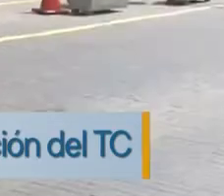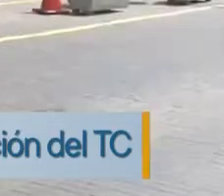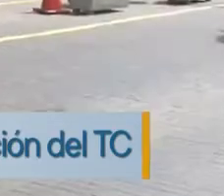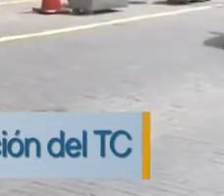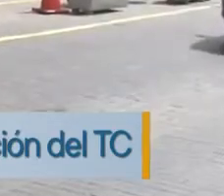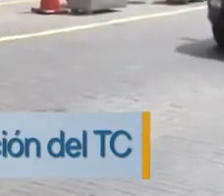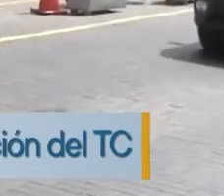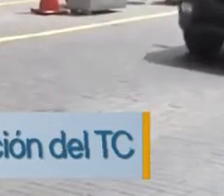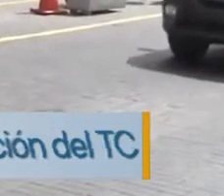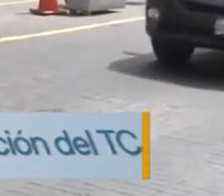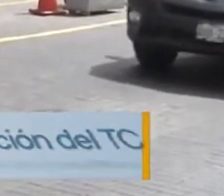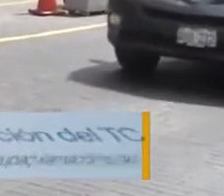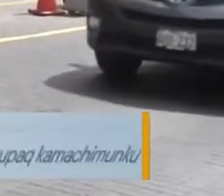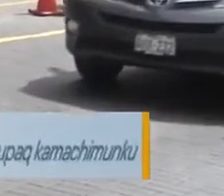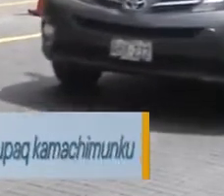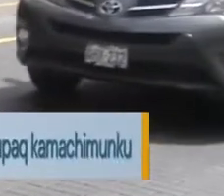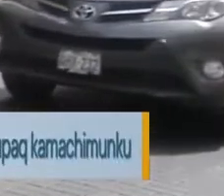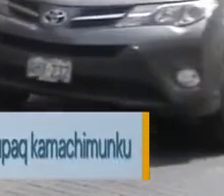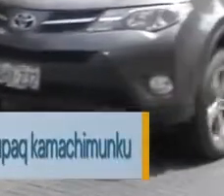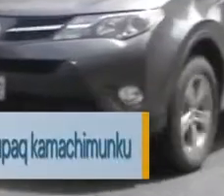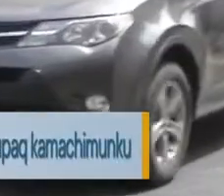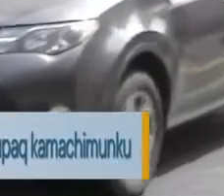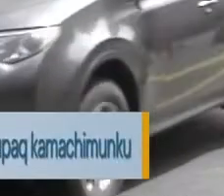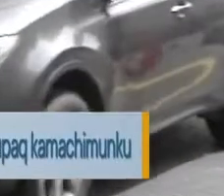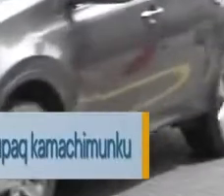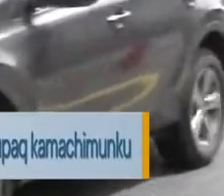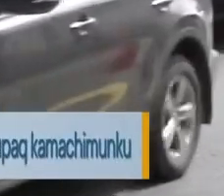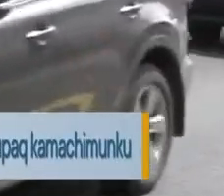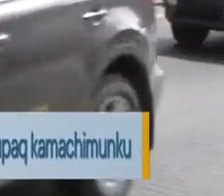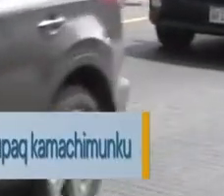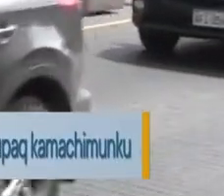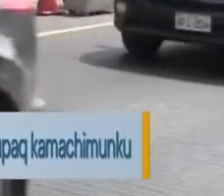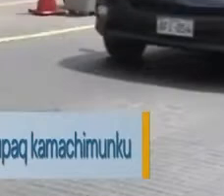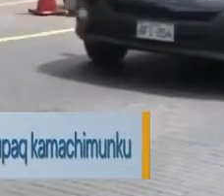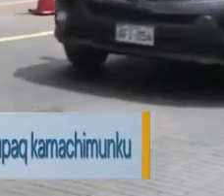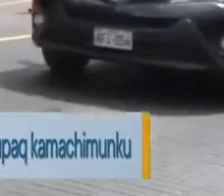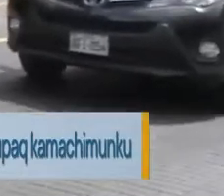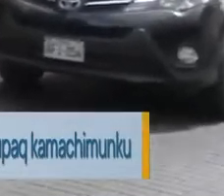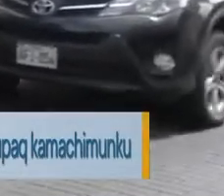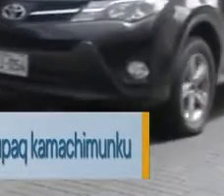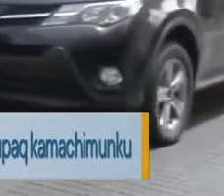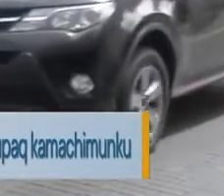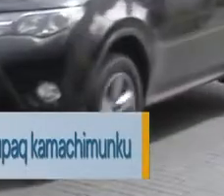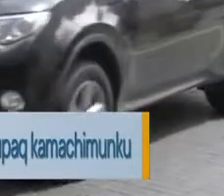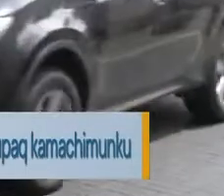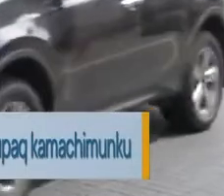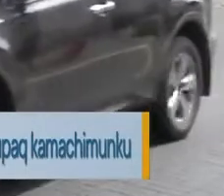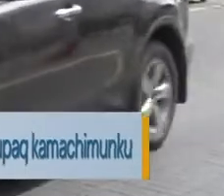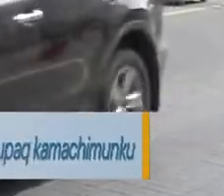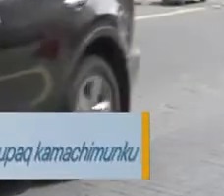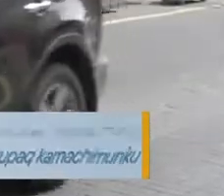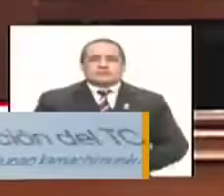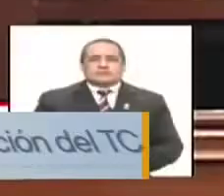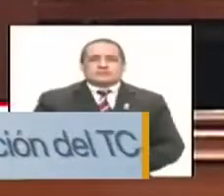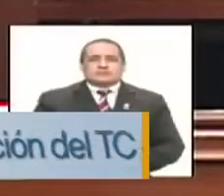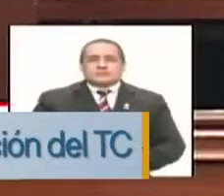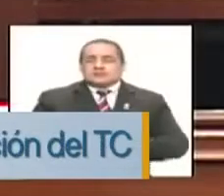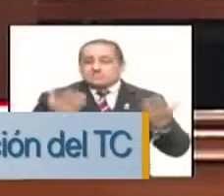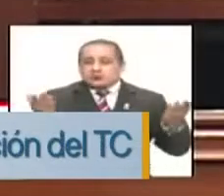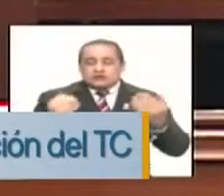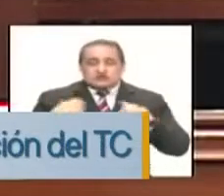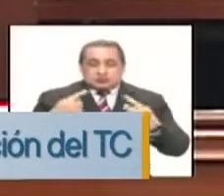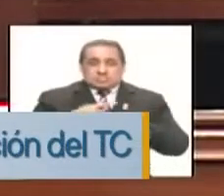llamkanankupaj, kaisiapakumankasja, plenupi, chunka hanchis punchauta, jinayatak pusaj punchauta, Julio Quillapi. No